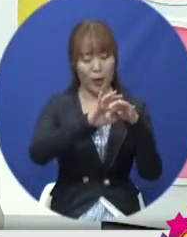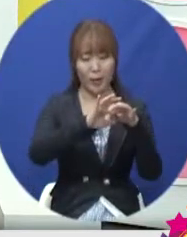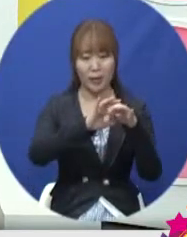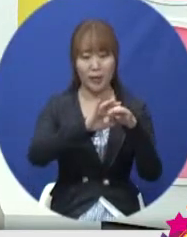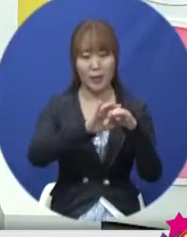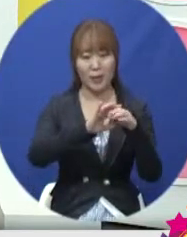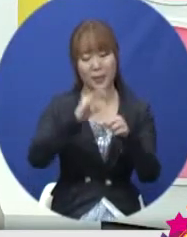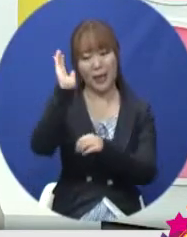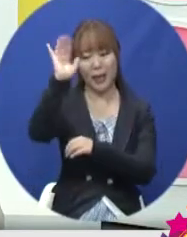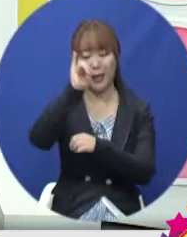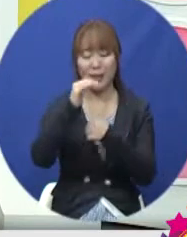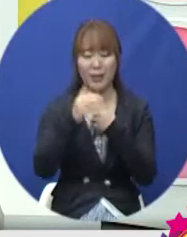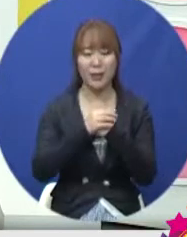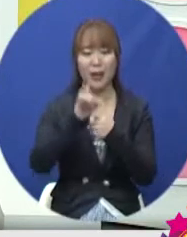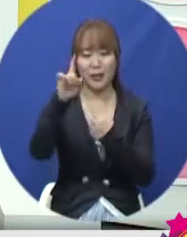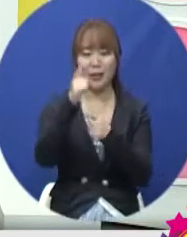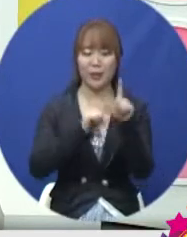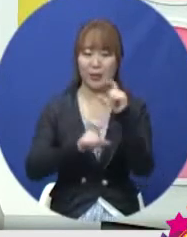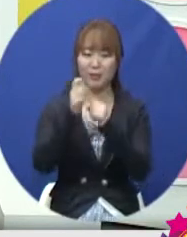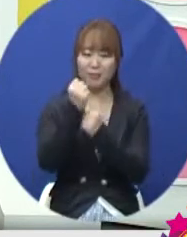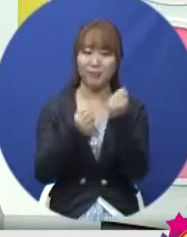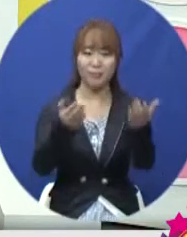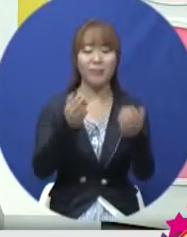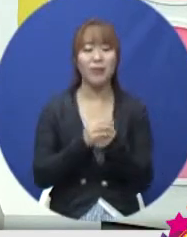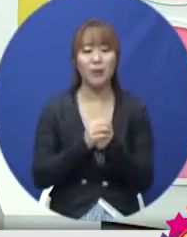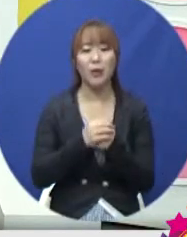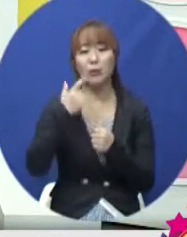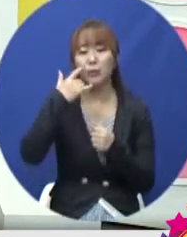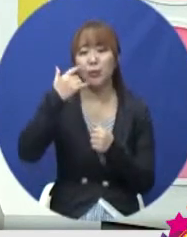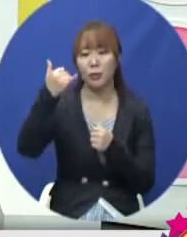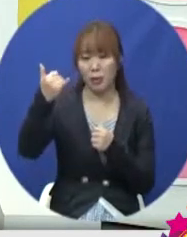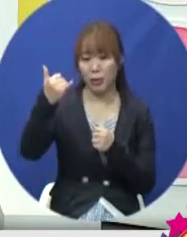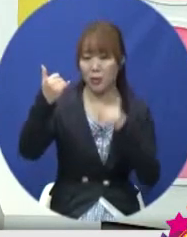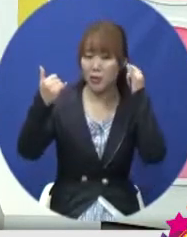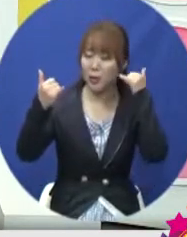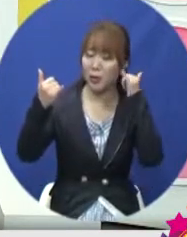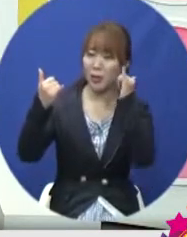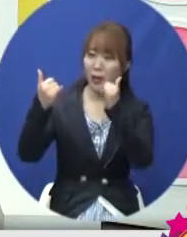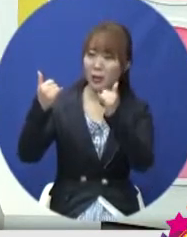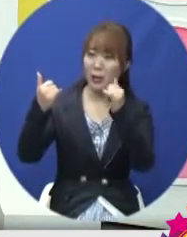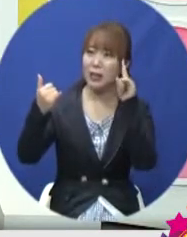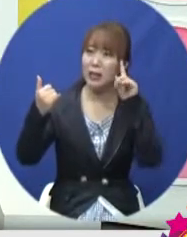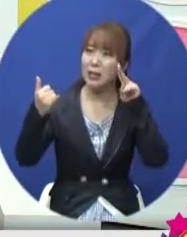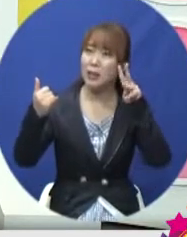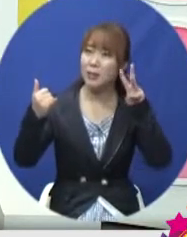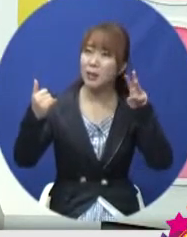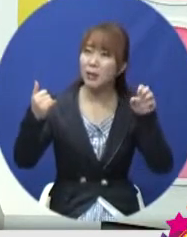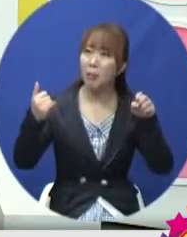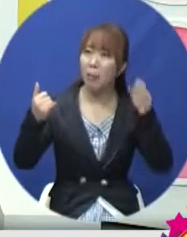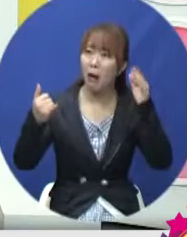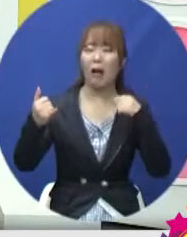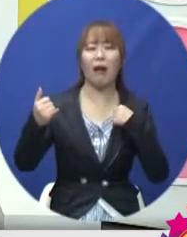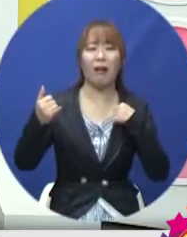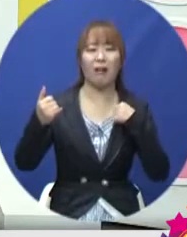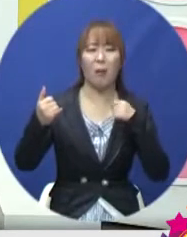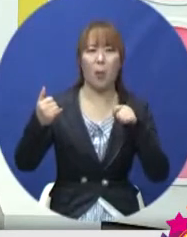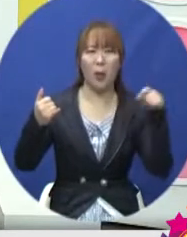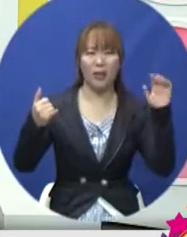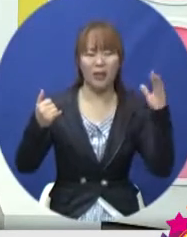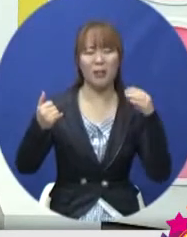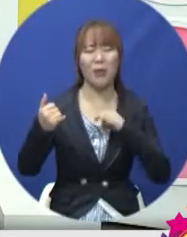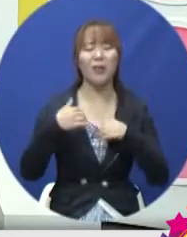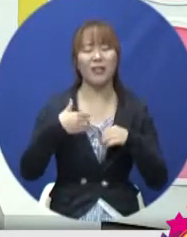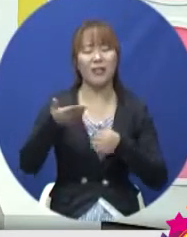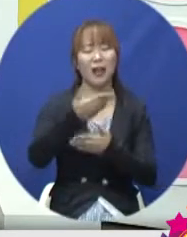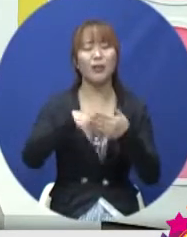이야기가 나왔으니까 말씀드리는데 부모님께 전화한 지 한 이틀, 3일 넘었다 하시는 네. 분들 네.